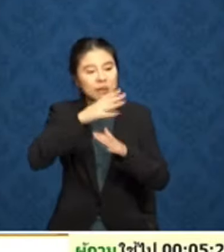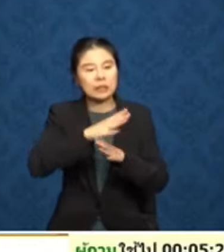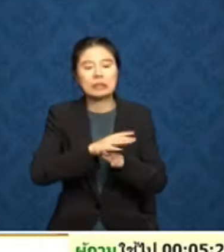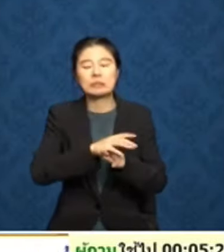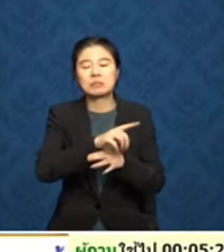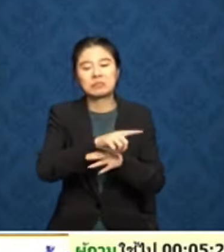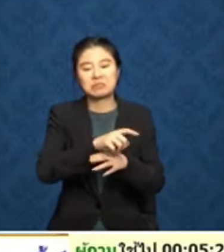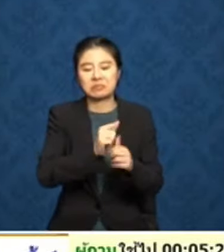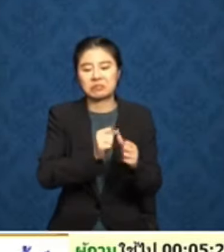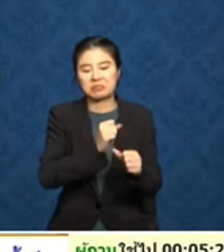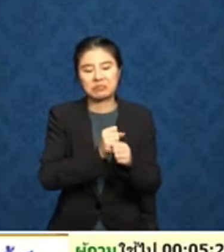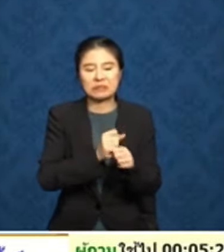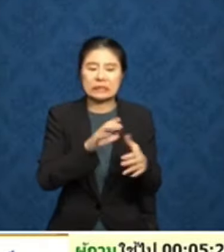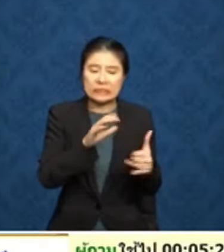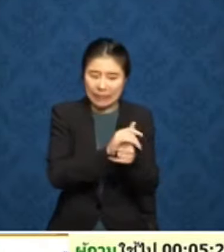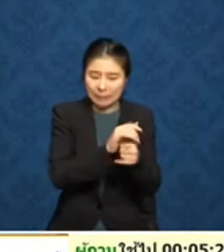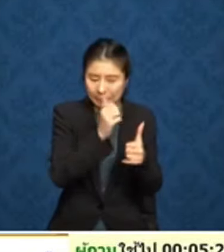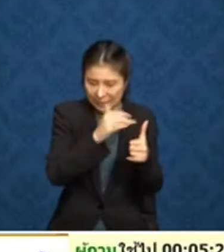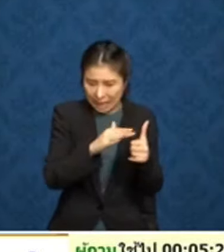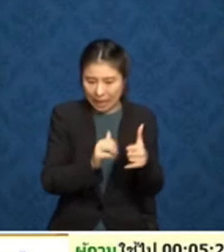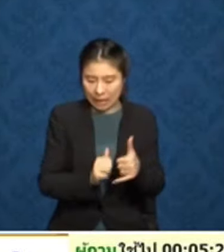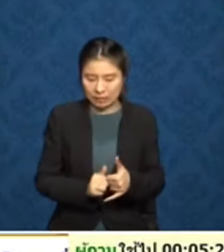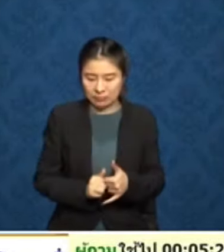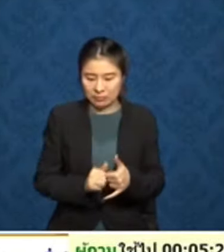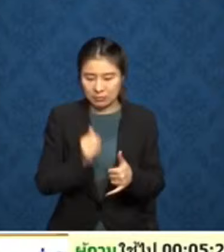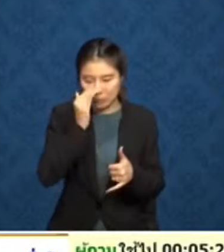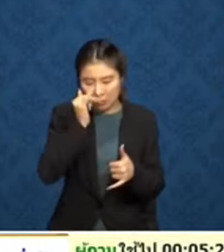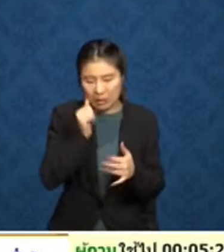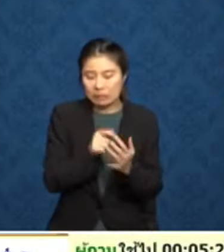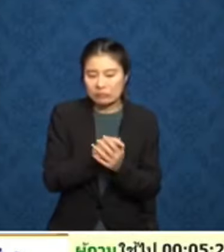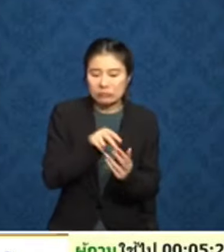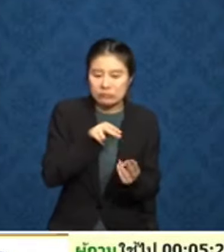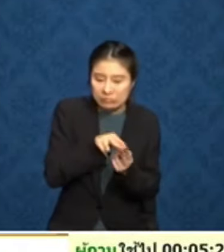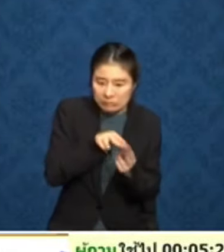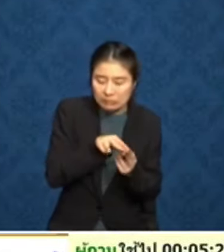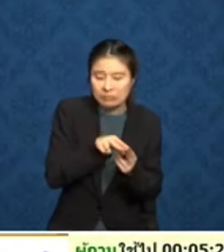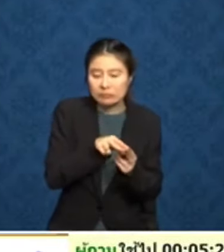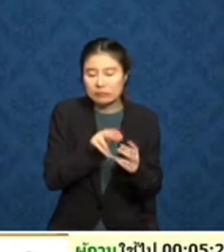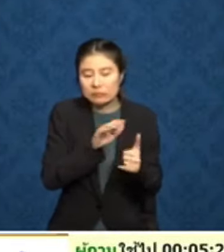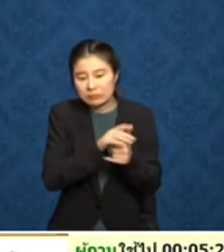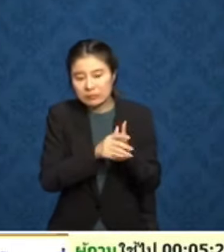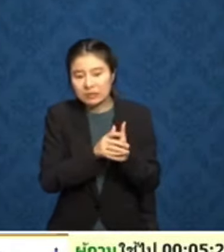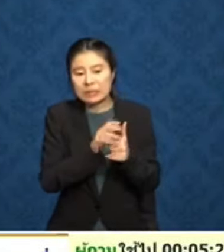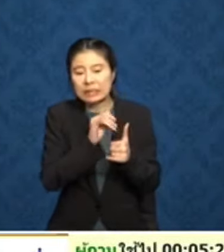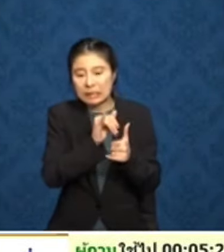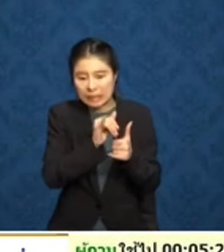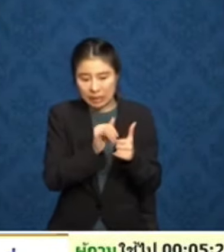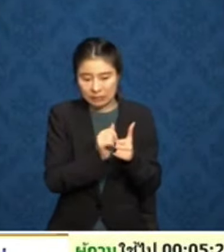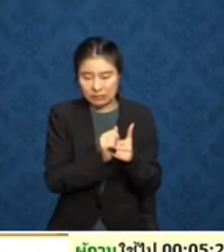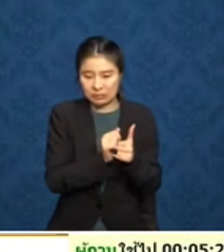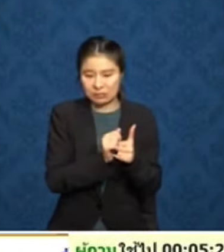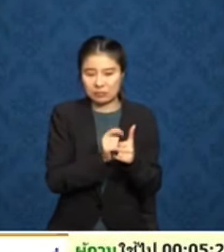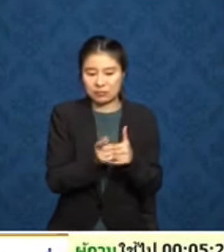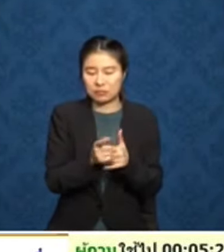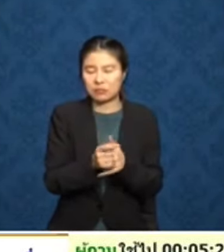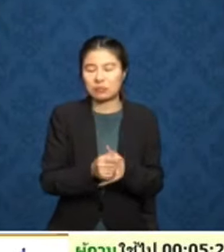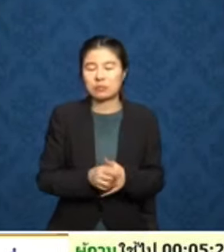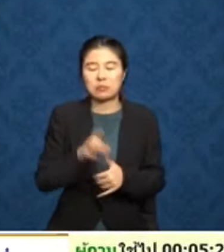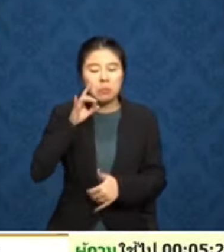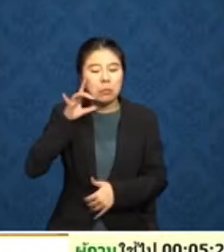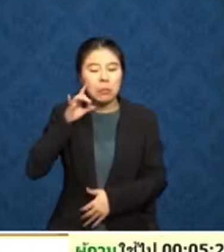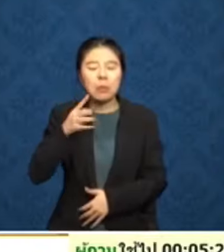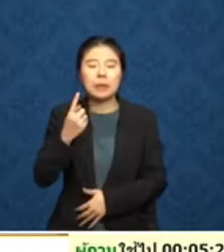ะคะมันจะต้องเกิดเหตุที่เป็นเหตุร้ายมากกว่านี้ก่อนอันนี้แล้วก็นะคะอันนี้ก็เป็น